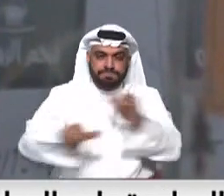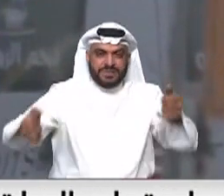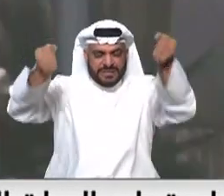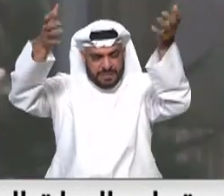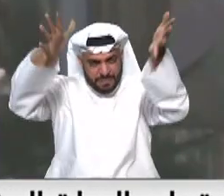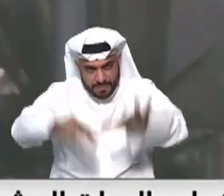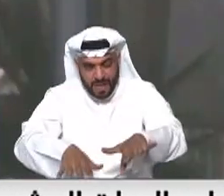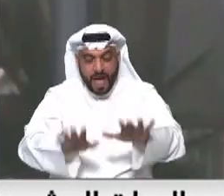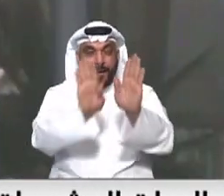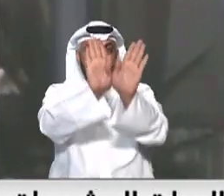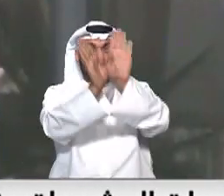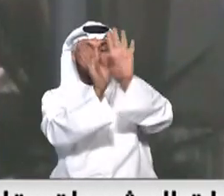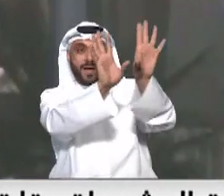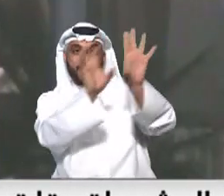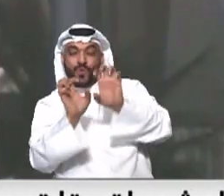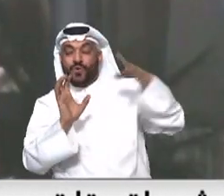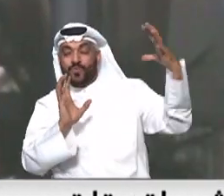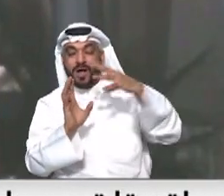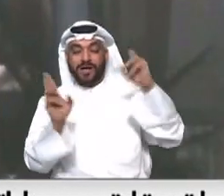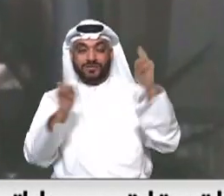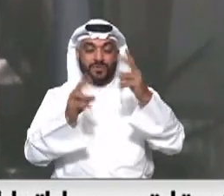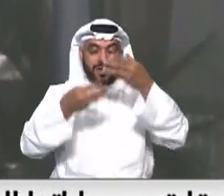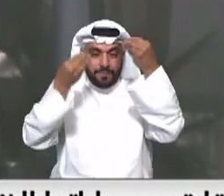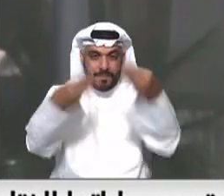غزه من ضروريه الحياه